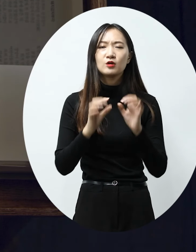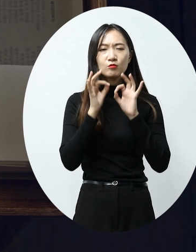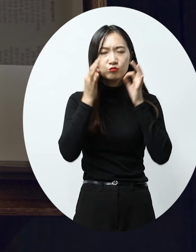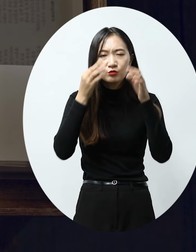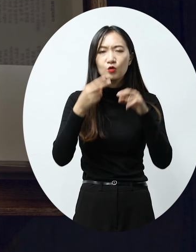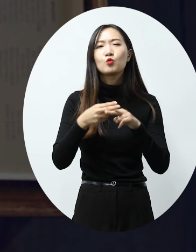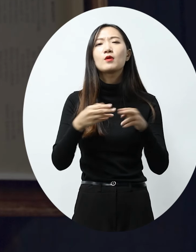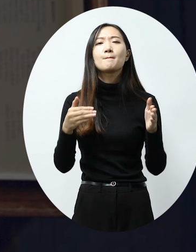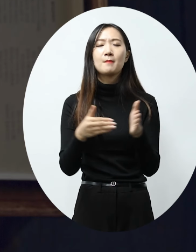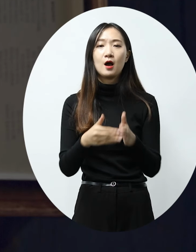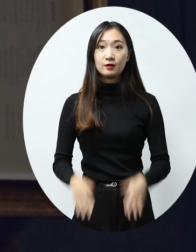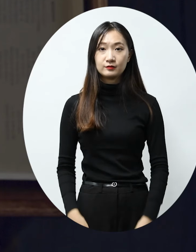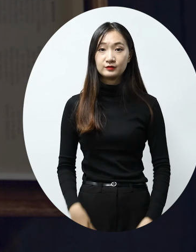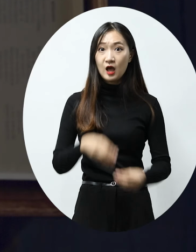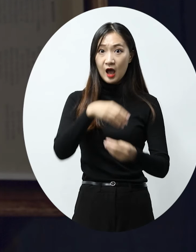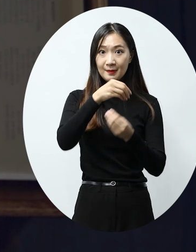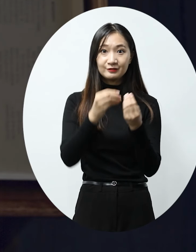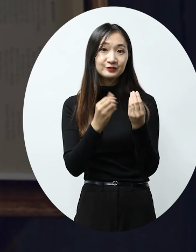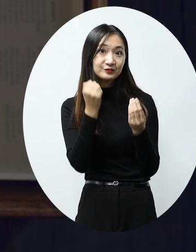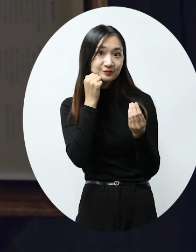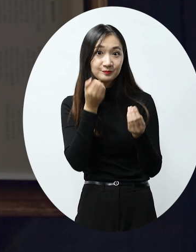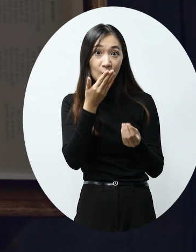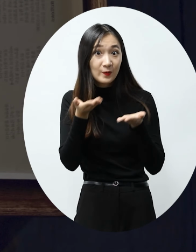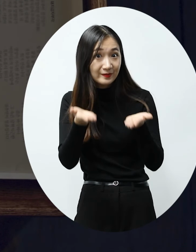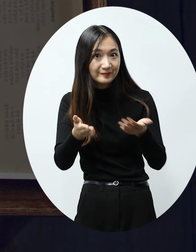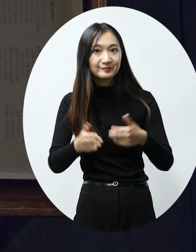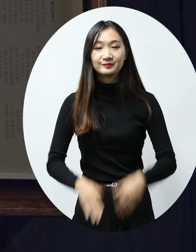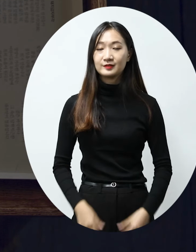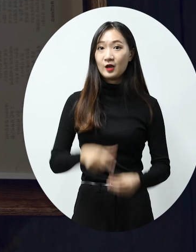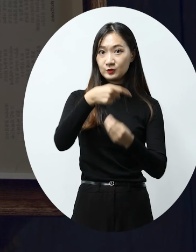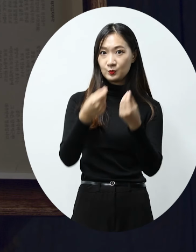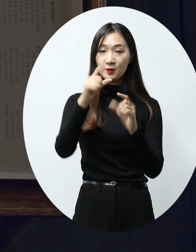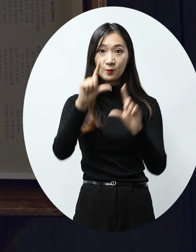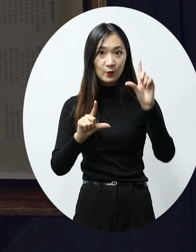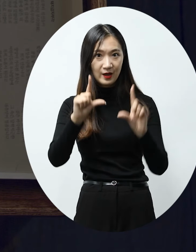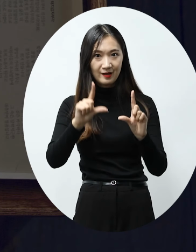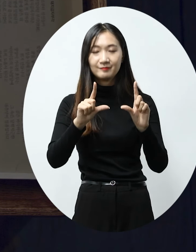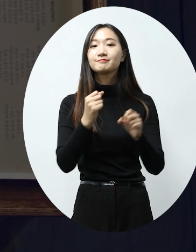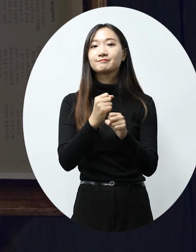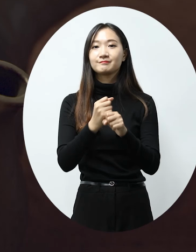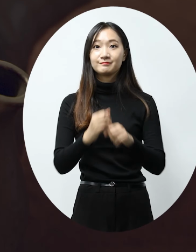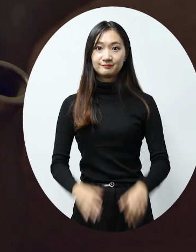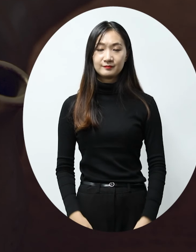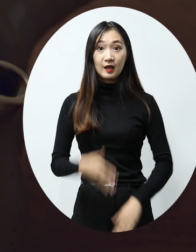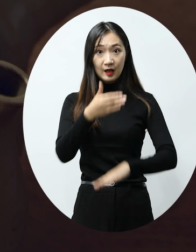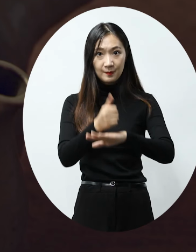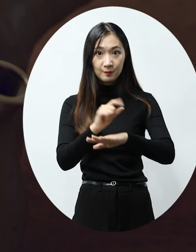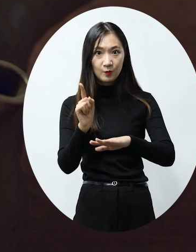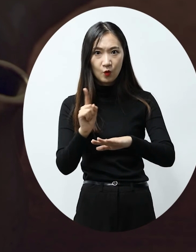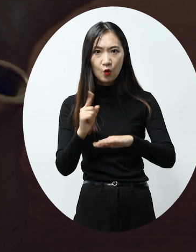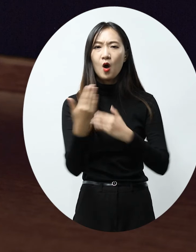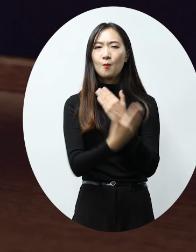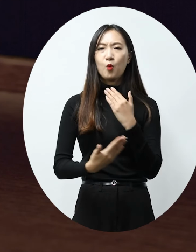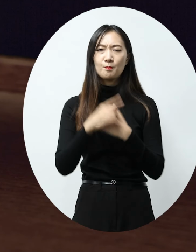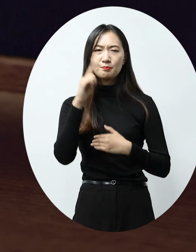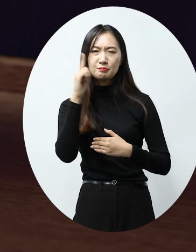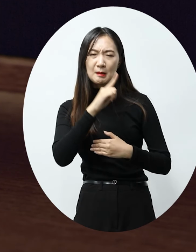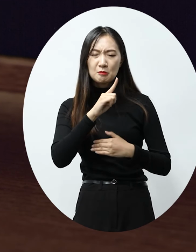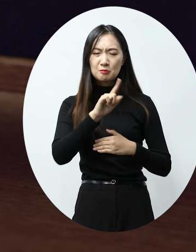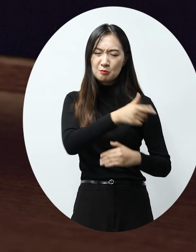만들었습니다 이번에는 만두과를 드셔보시죠 송편 모양으로 튀겨낸 한가입니다 마지막으로 이것은